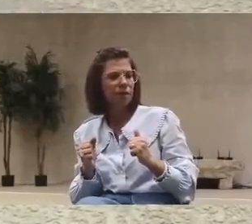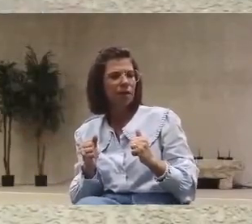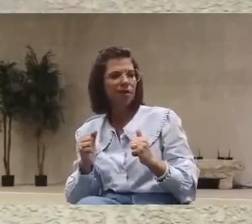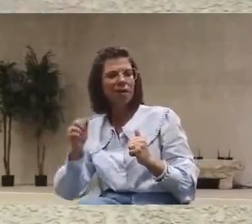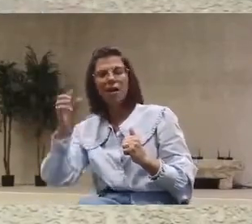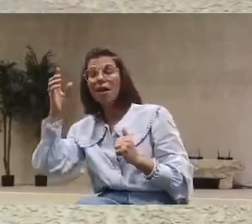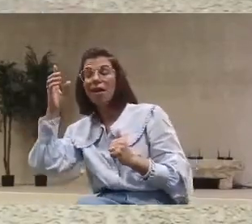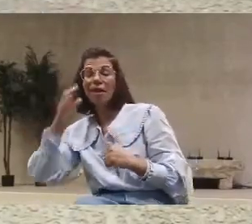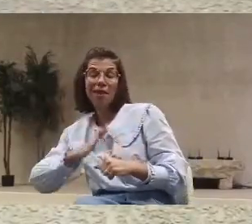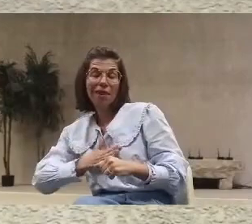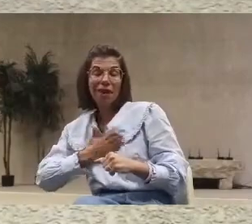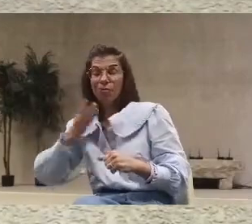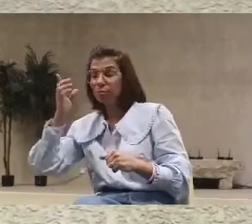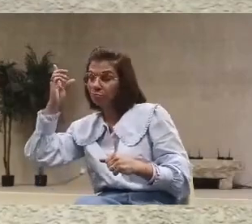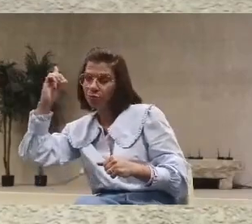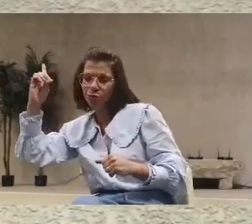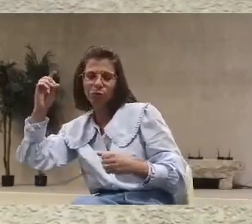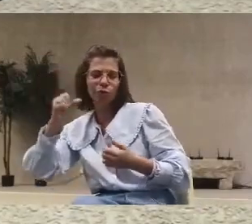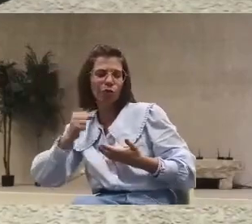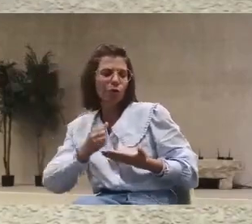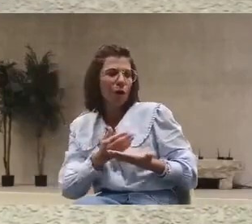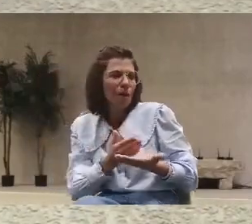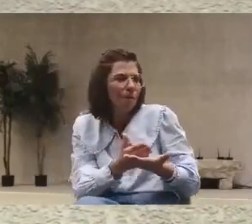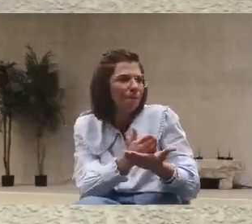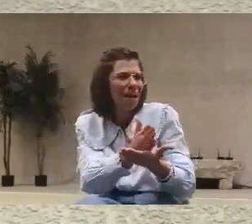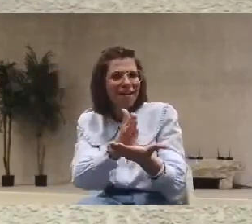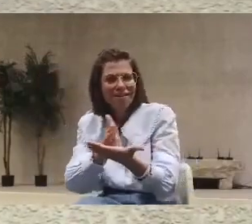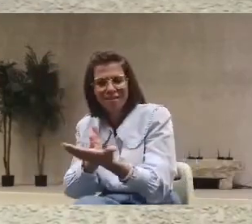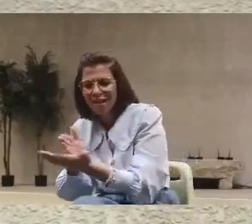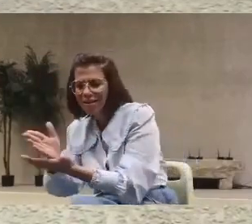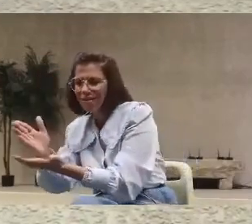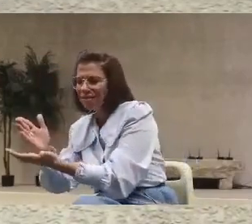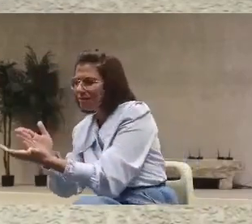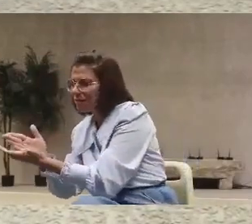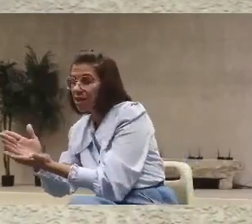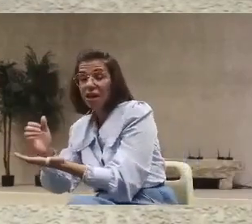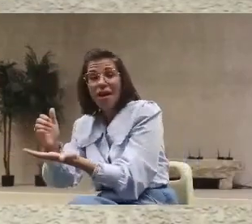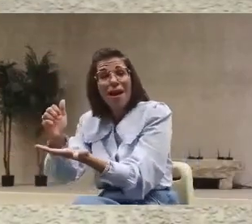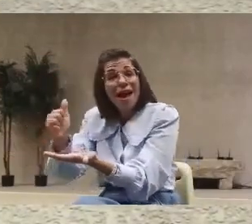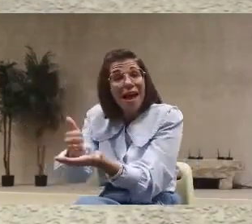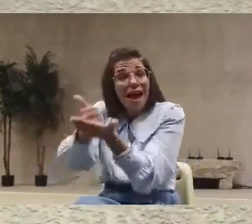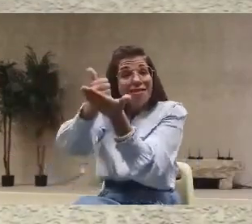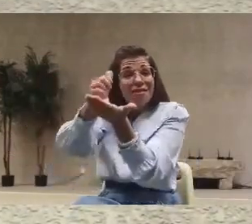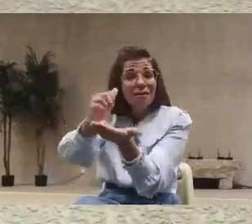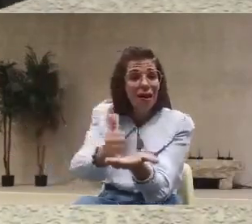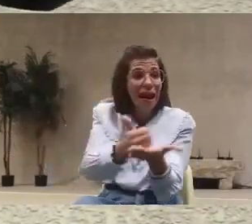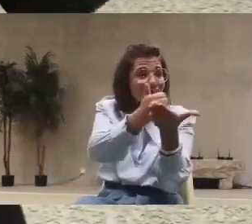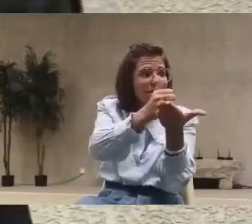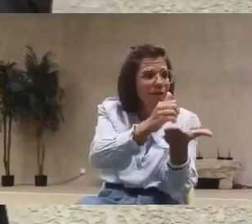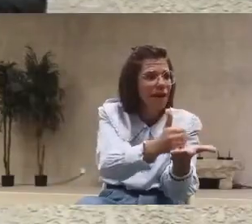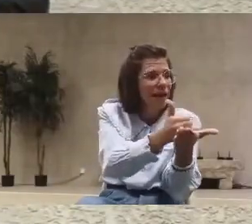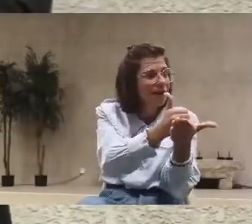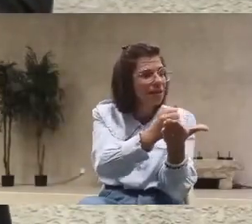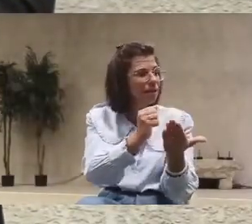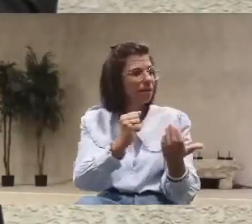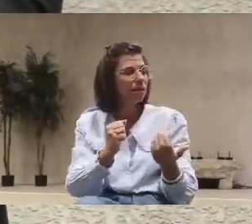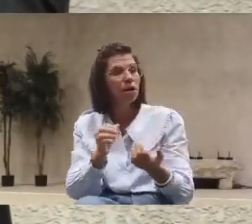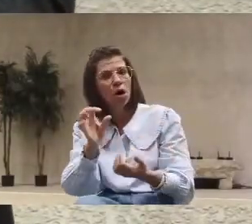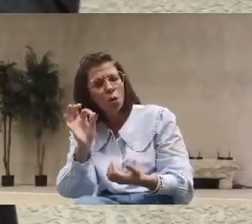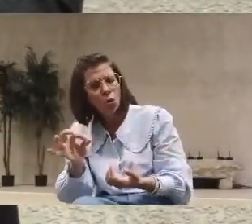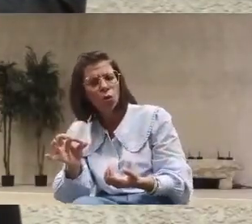et par des des aides et nous pouvons aider c'est sûr